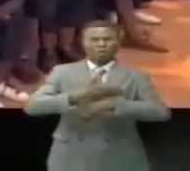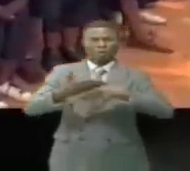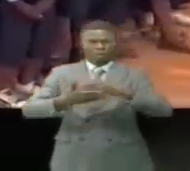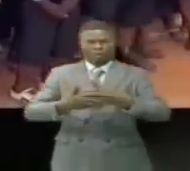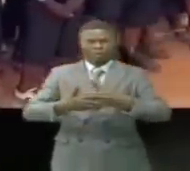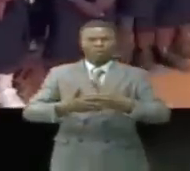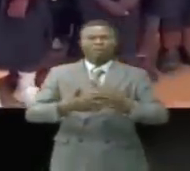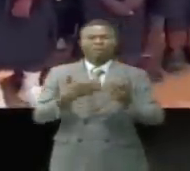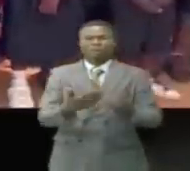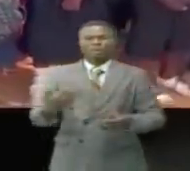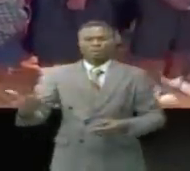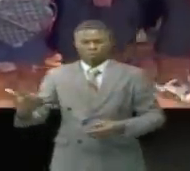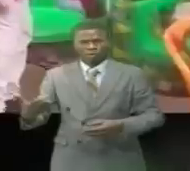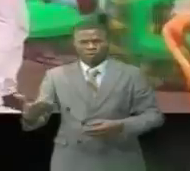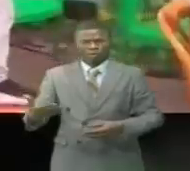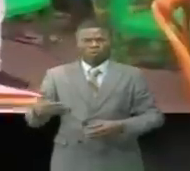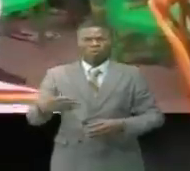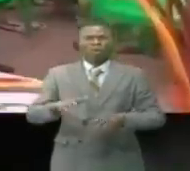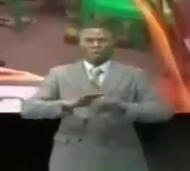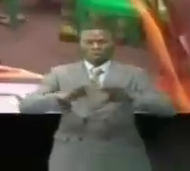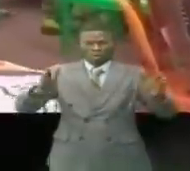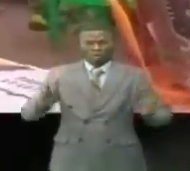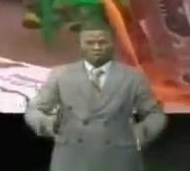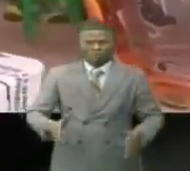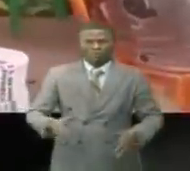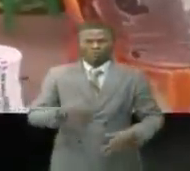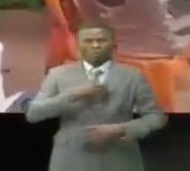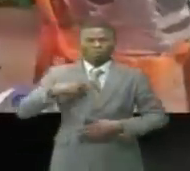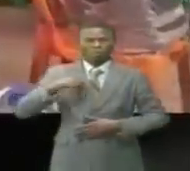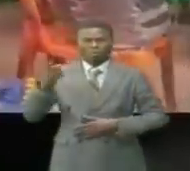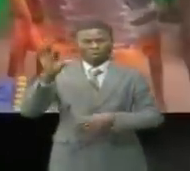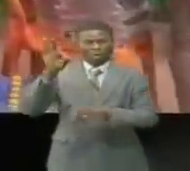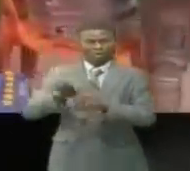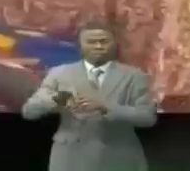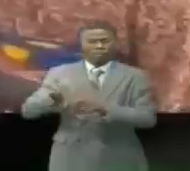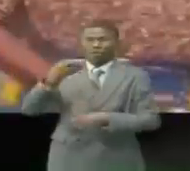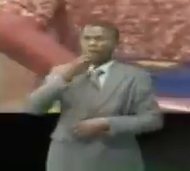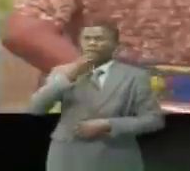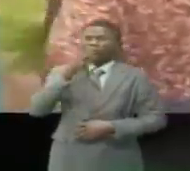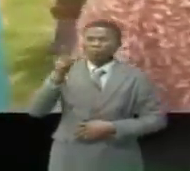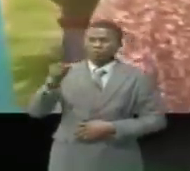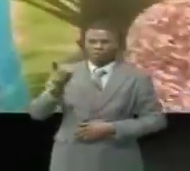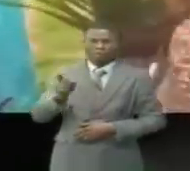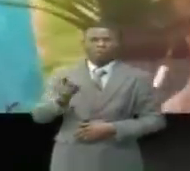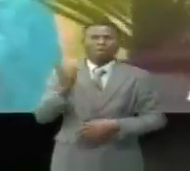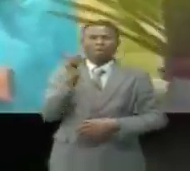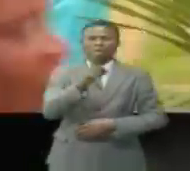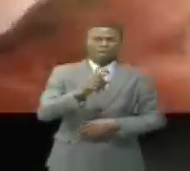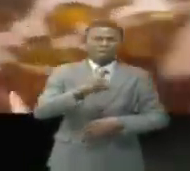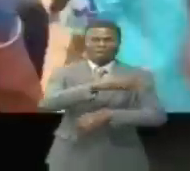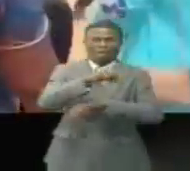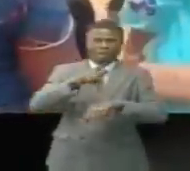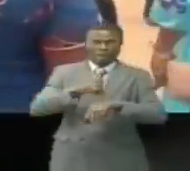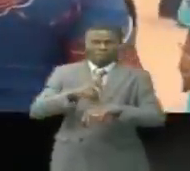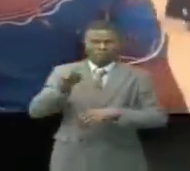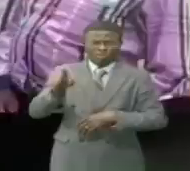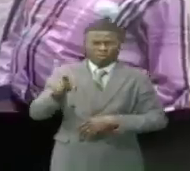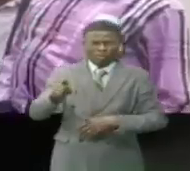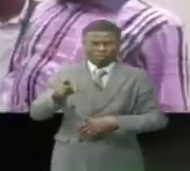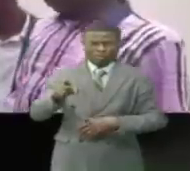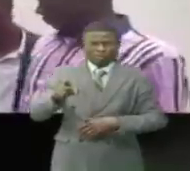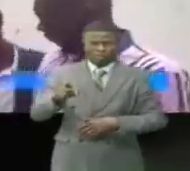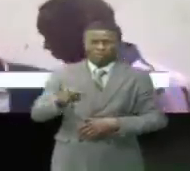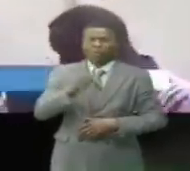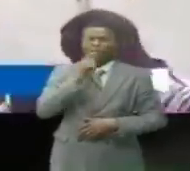et l'équipement en banc pupitre. La seule femme élue de Mbujimayi est aussi allée au chevet de la paroisse Mbuya-Charles,